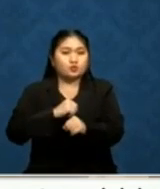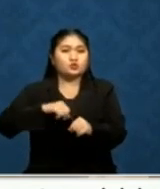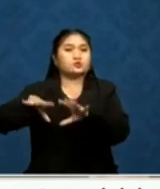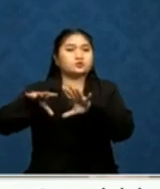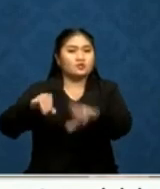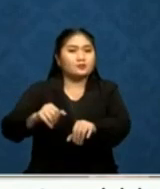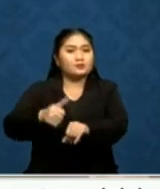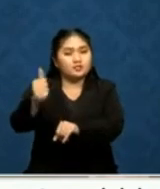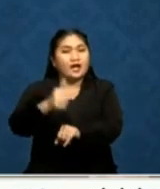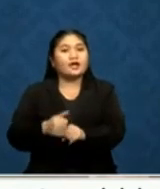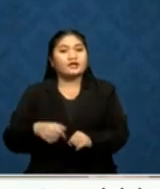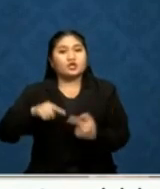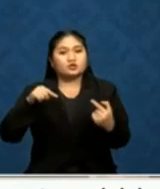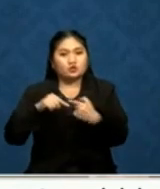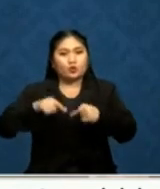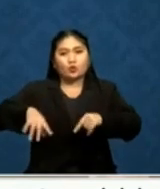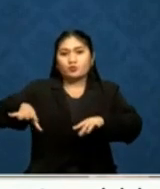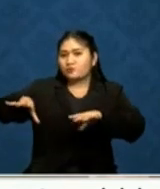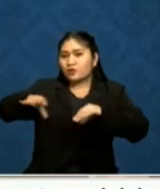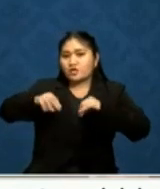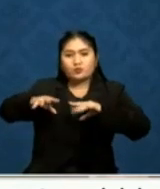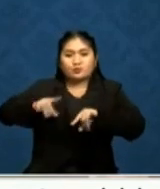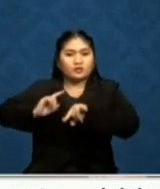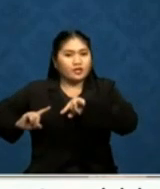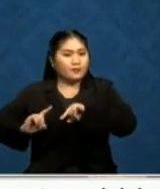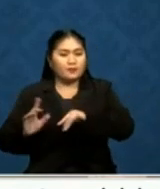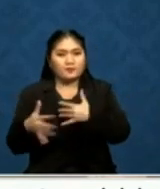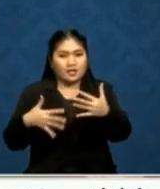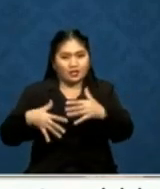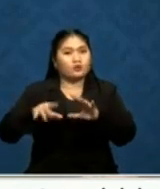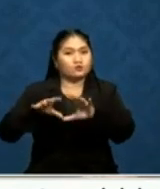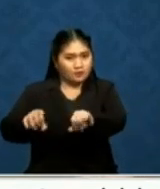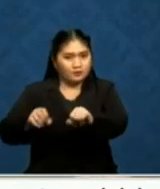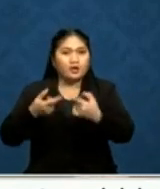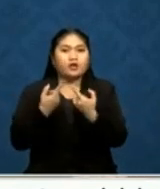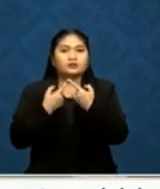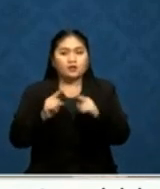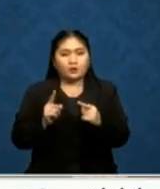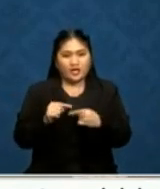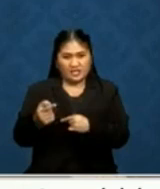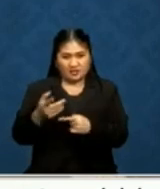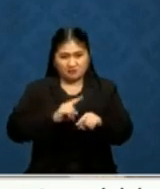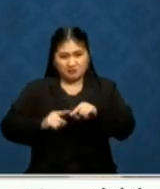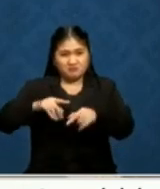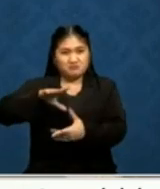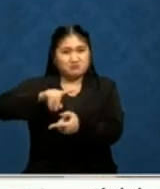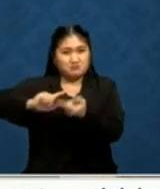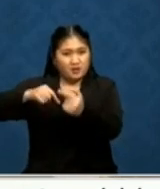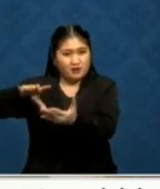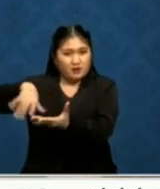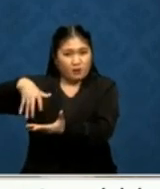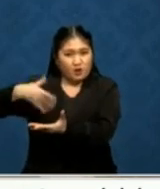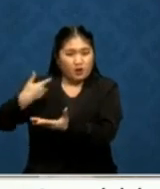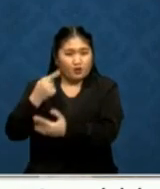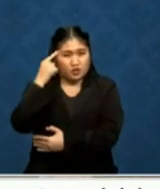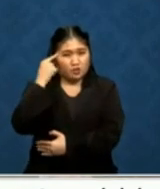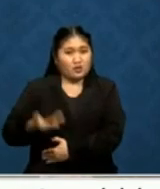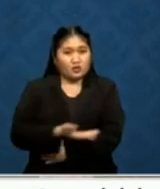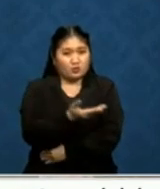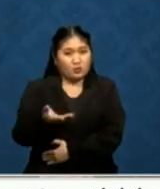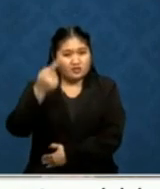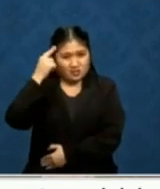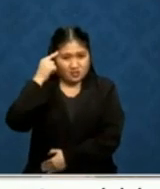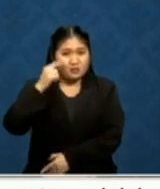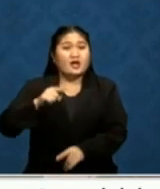ทีนะคะโดยที่ไม่ต้องได้รับความยินยอมจากผู้เสียหายมาก่อนเหตุการณ์เหล่านี้นะคะเพื่อนที่ฉันเล่าให้ฟังแล้วเนี่ยดิฉันคิดว่าเพื่อสมาชิกหลายท่านนะคะก็ค